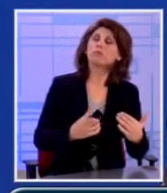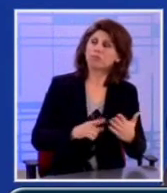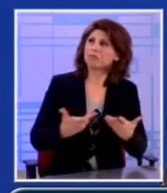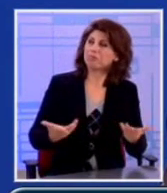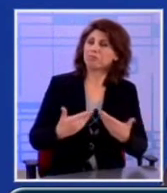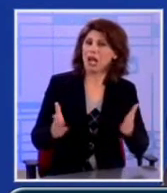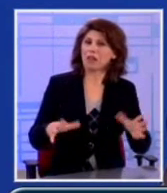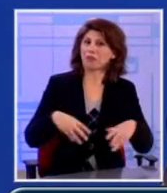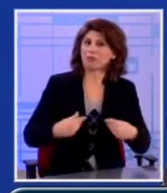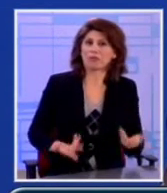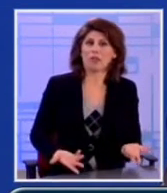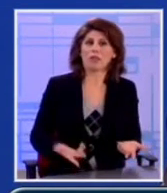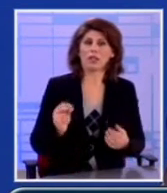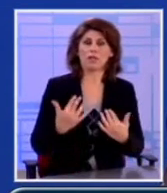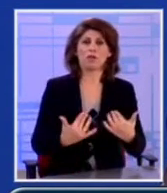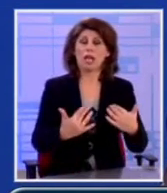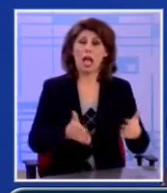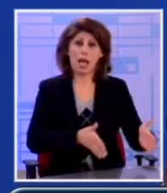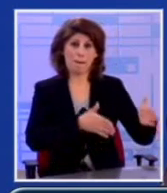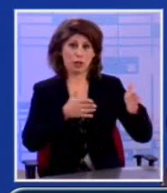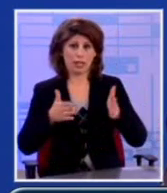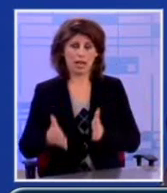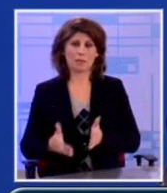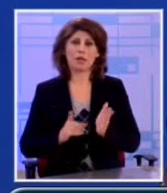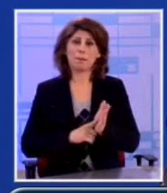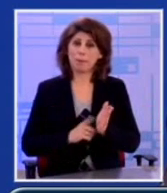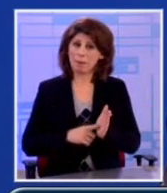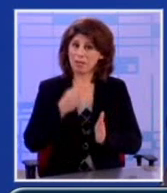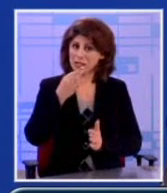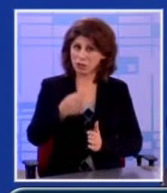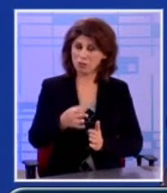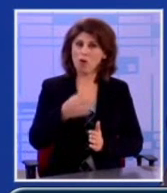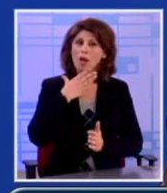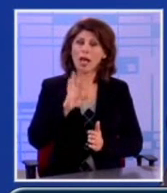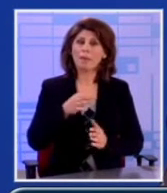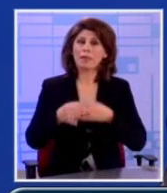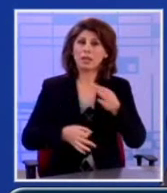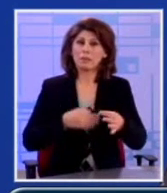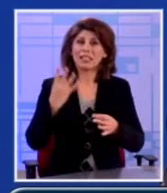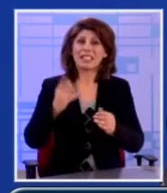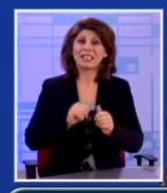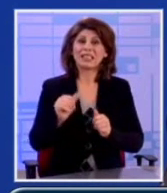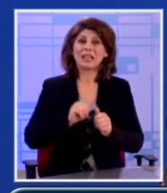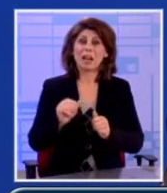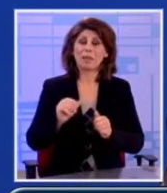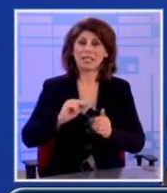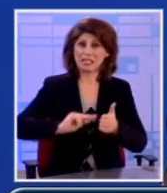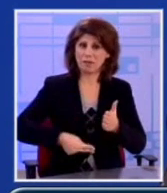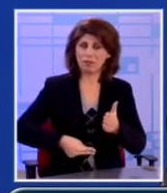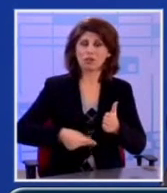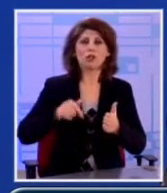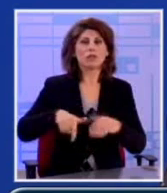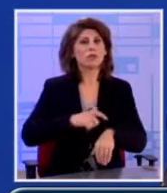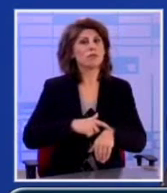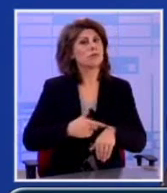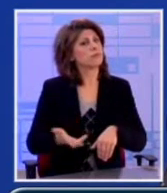ευπρόσδεκτη από τη Βουλή. Από την άλλη πλευρά πρέπει να σας επισημάνω, επειδή μιλήσατε για τετράμινη σύμβαση, ότι αυτή τη στιγμή δεν